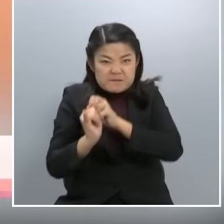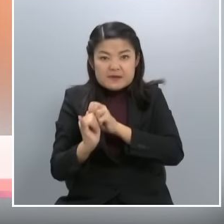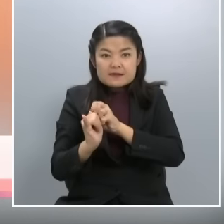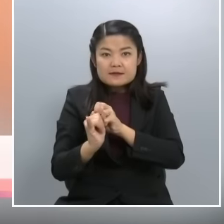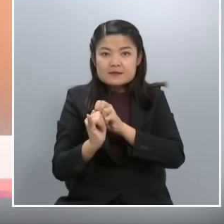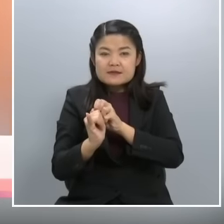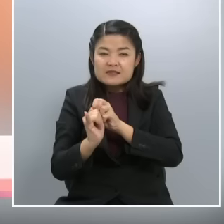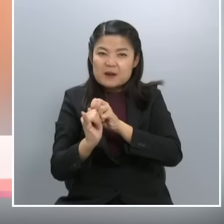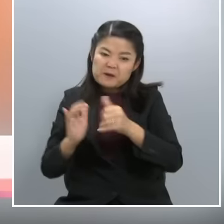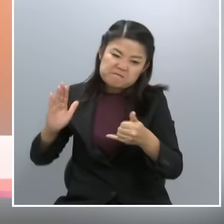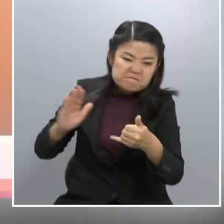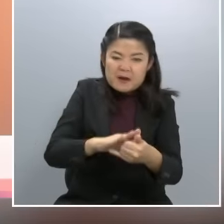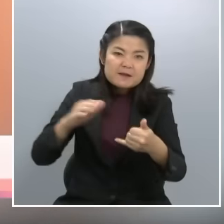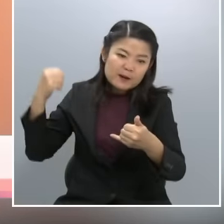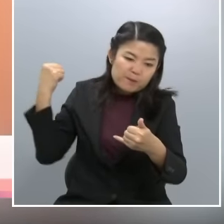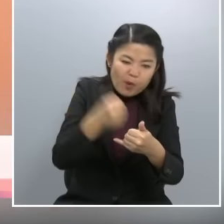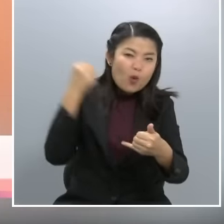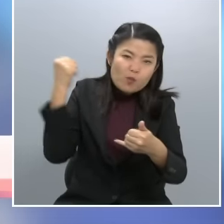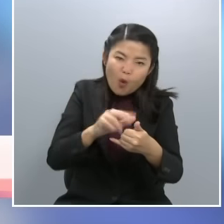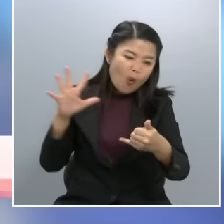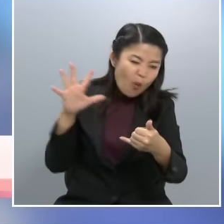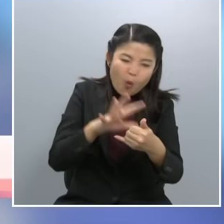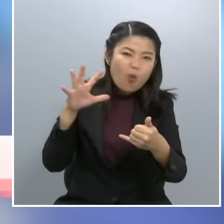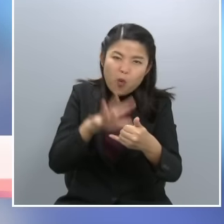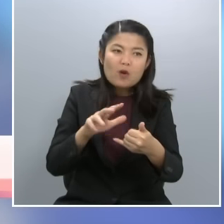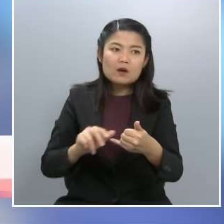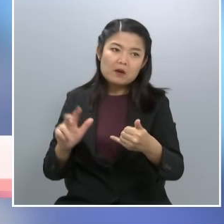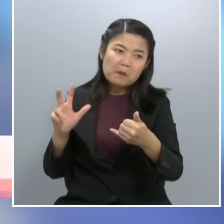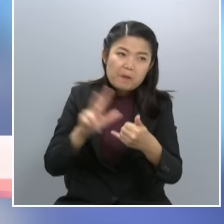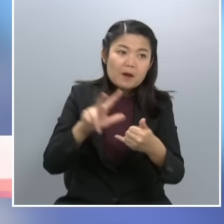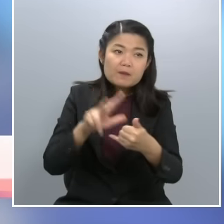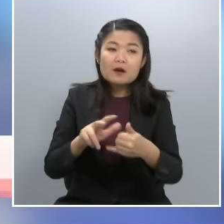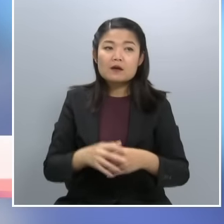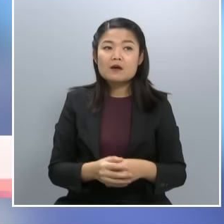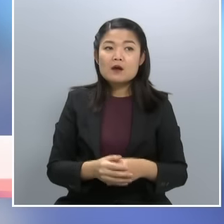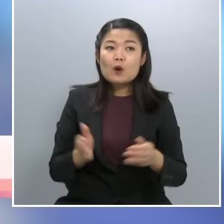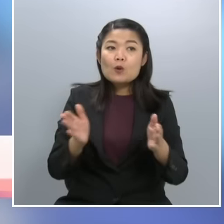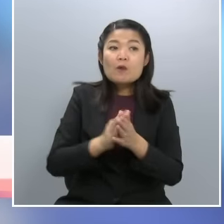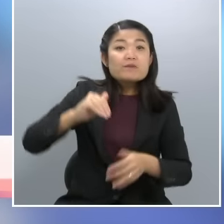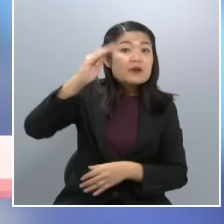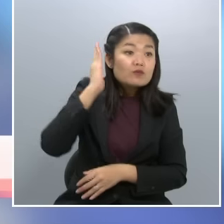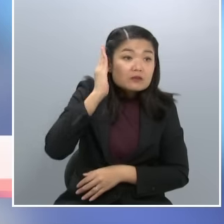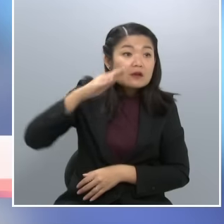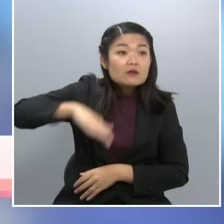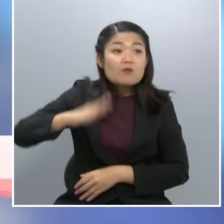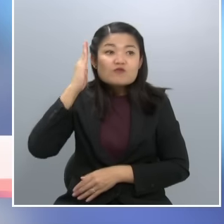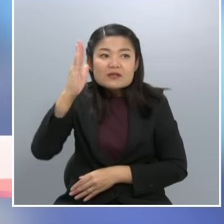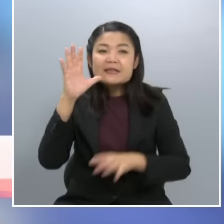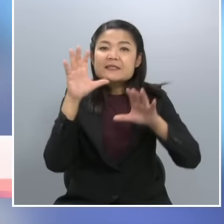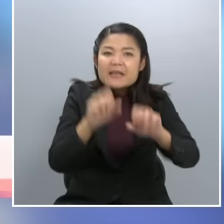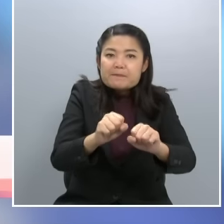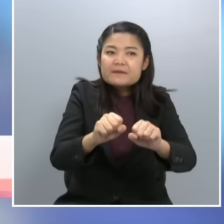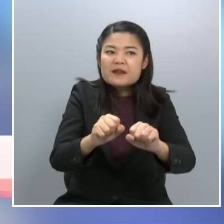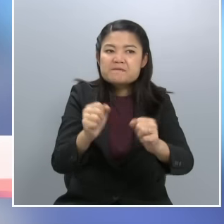แล้วก็กระทืบชกต่อยกันทุลมุนตนกับพี่ชายและน้องชายช่วยกันจับเรวัฒเนี่ยมัดมือ